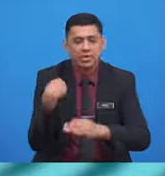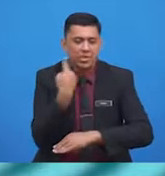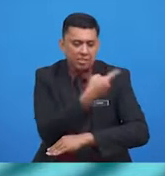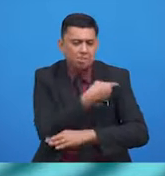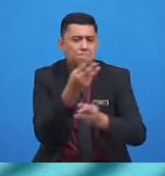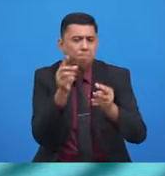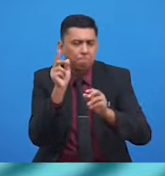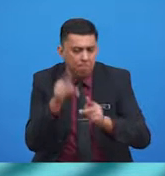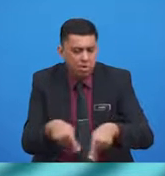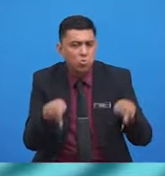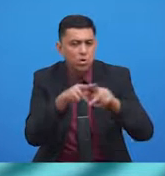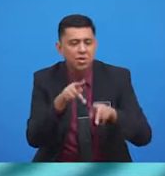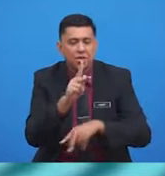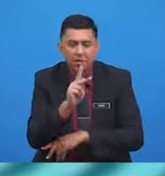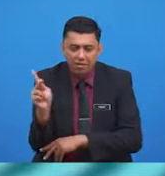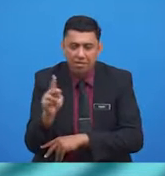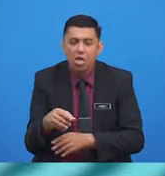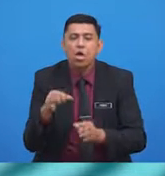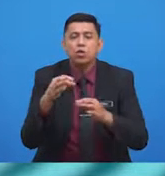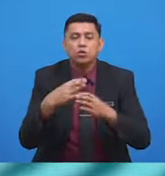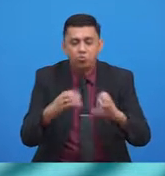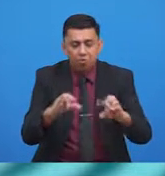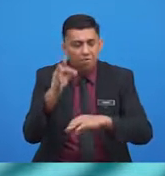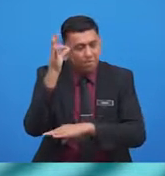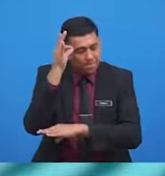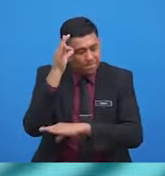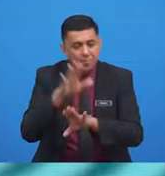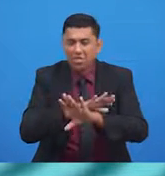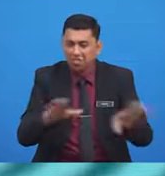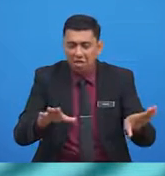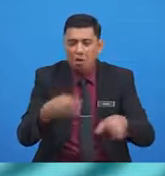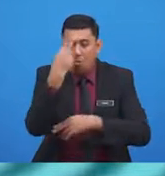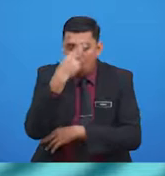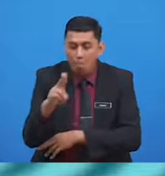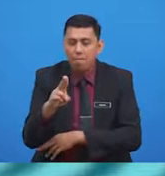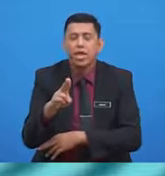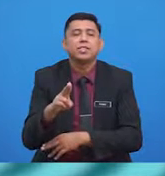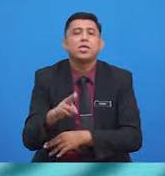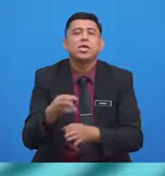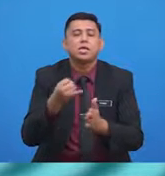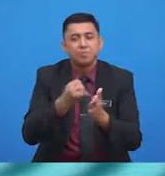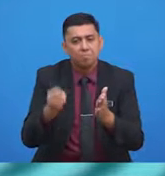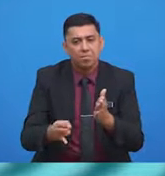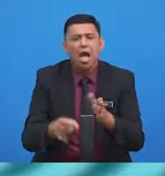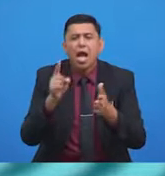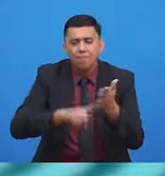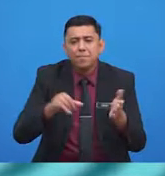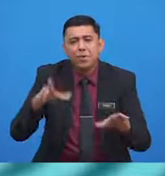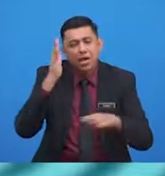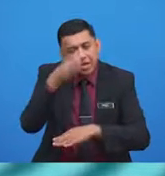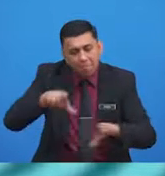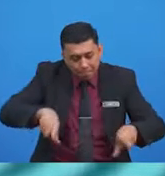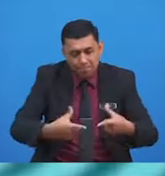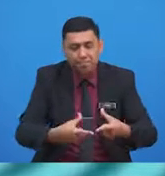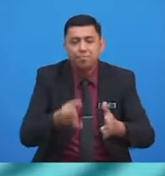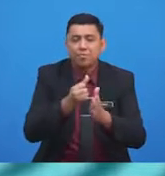memerlukan bantuan. Cuba fikir, jika kita tidak hormat jiran kita, apa akan berlaku?